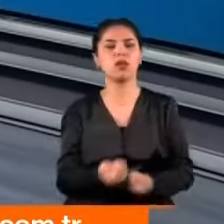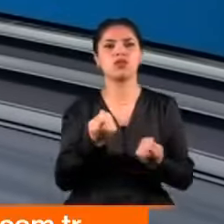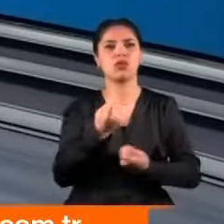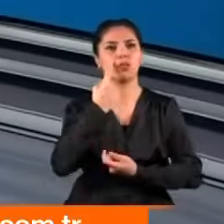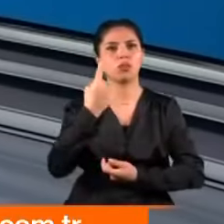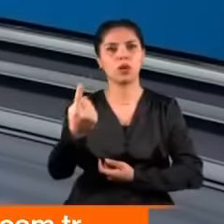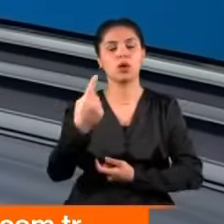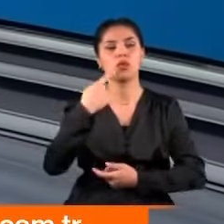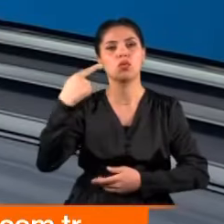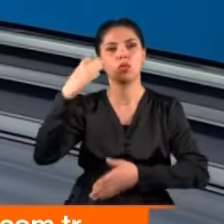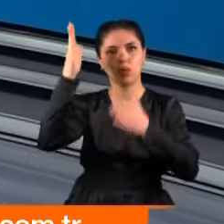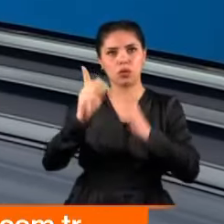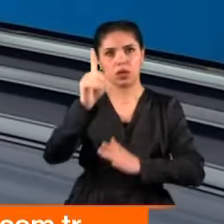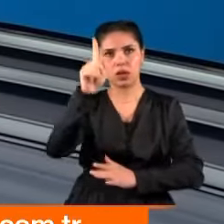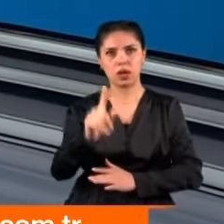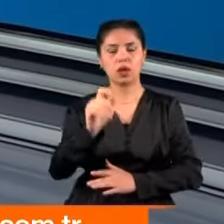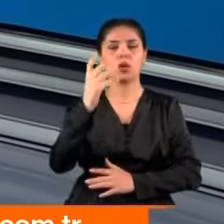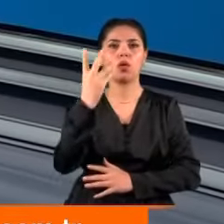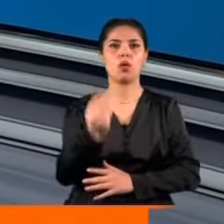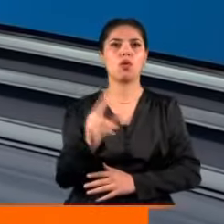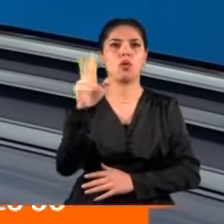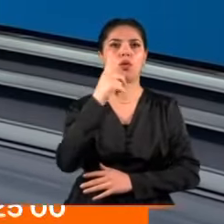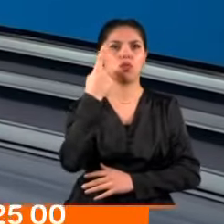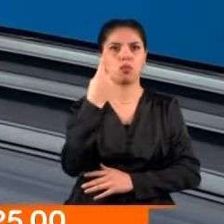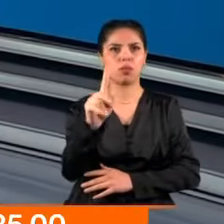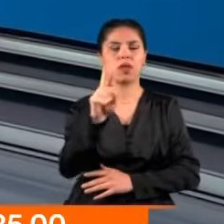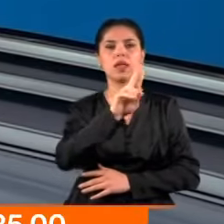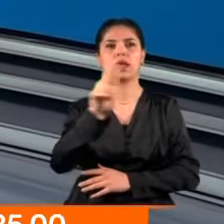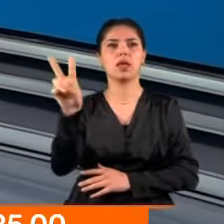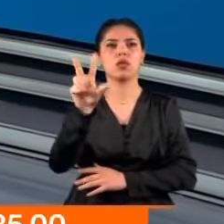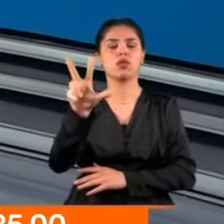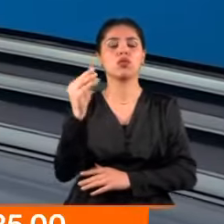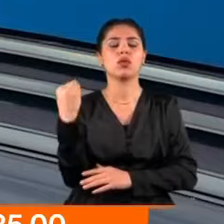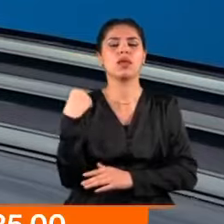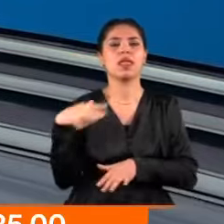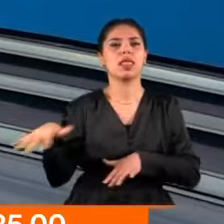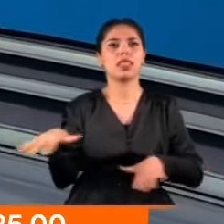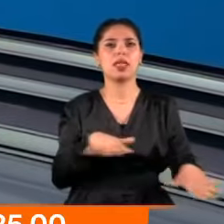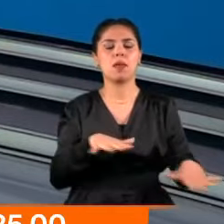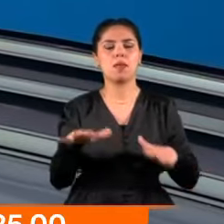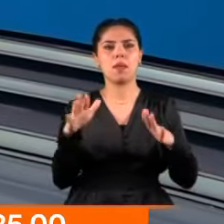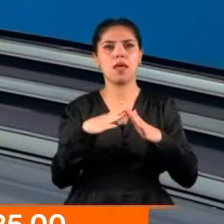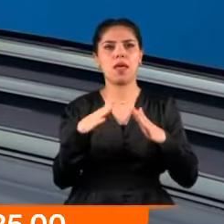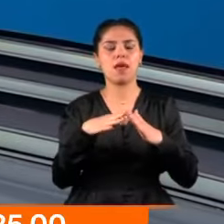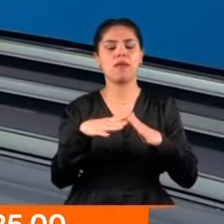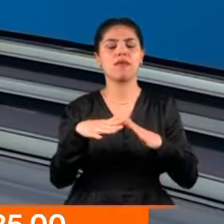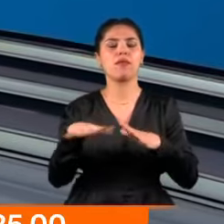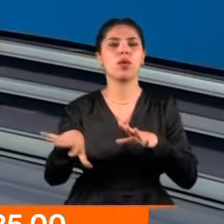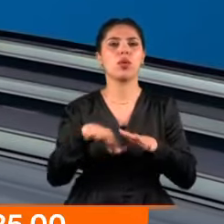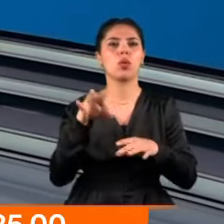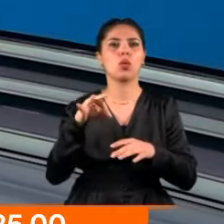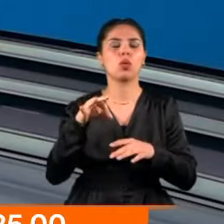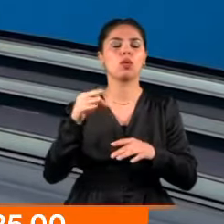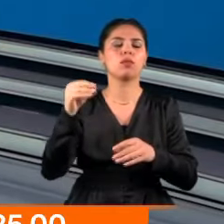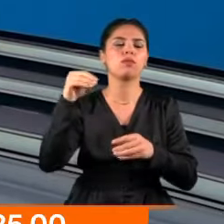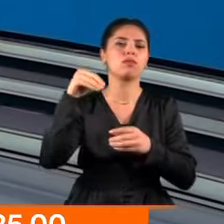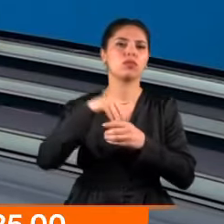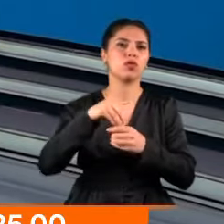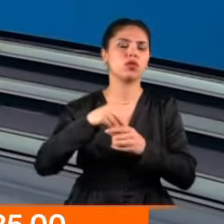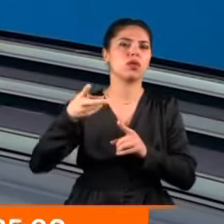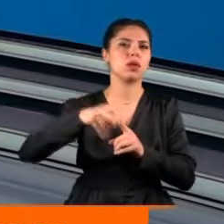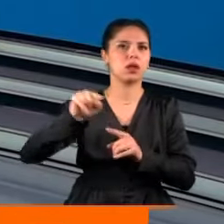Erdoğan bugün ilk olarak 30.723 yeri deprem konutunun kura törenine külliyeden canlı bağlantıyla katıldı. Olası